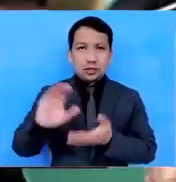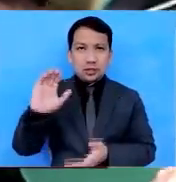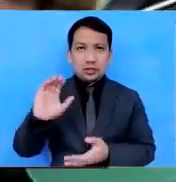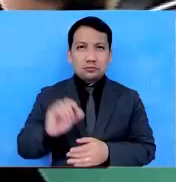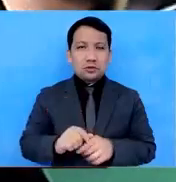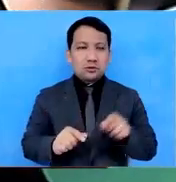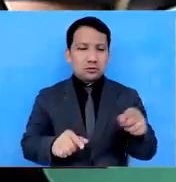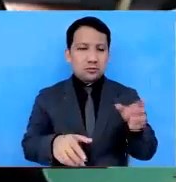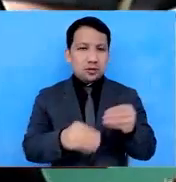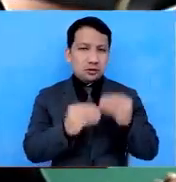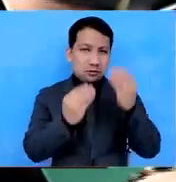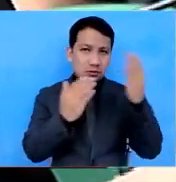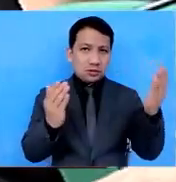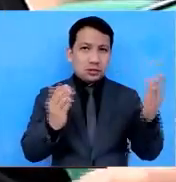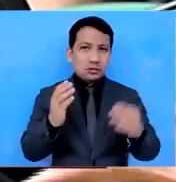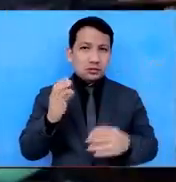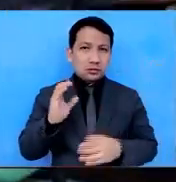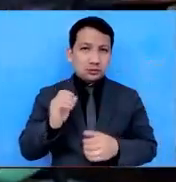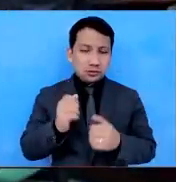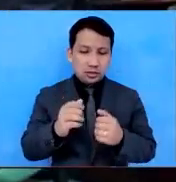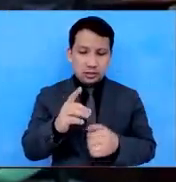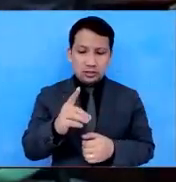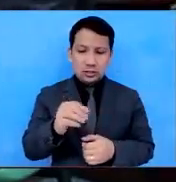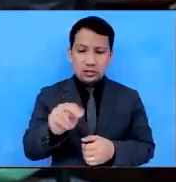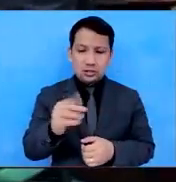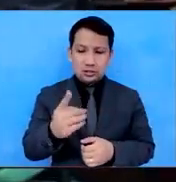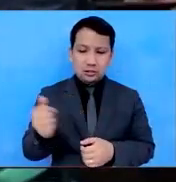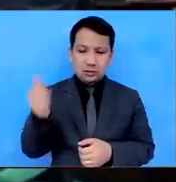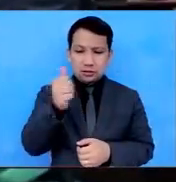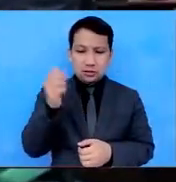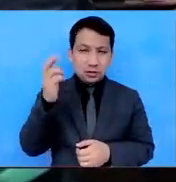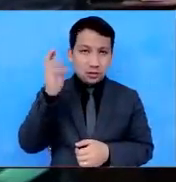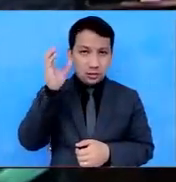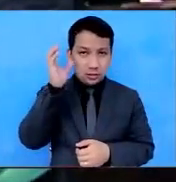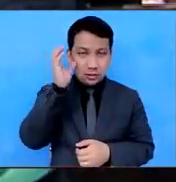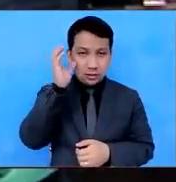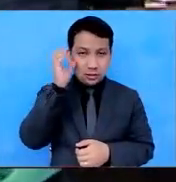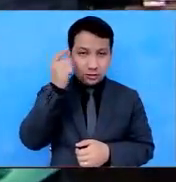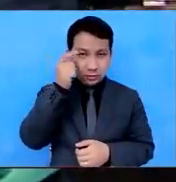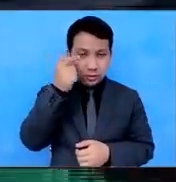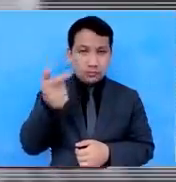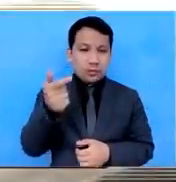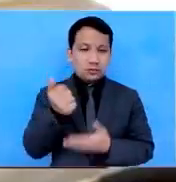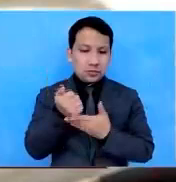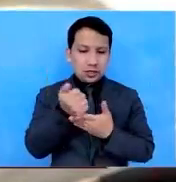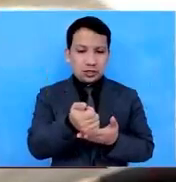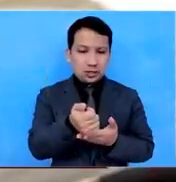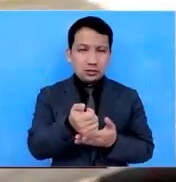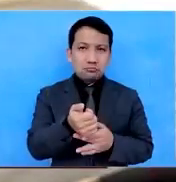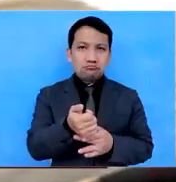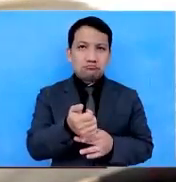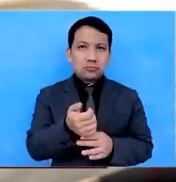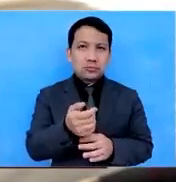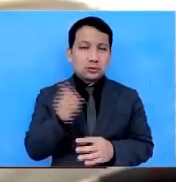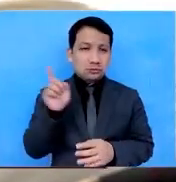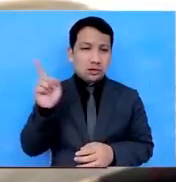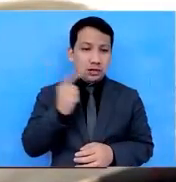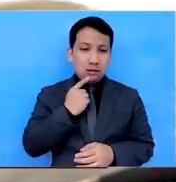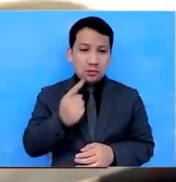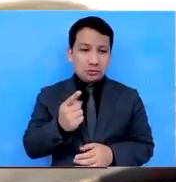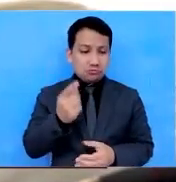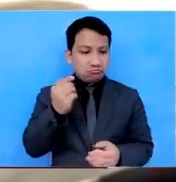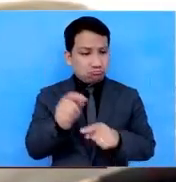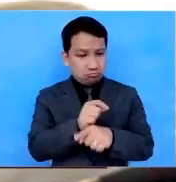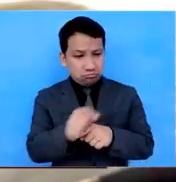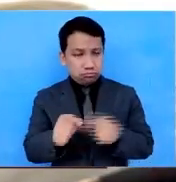iginiit ni Secretary Galvez na makakatulong ang ROTC training sa mental health ng mga estudyante. Sa ating training, karamihan